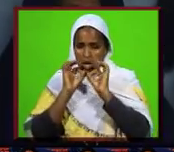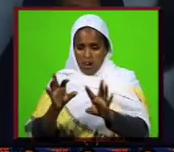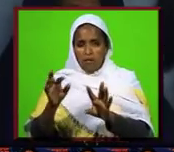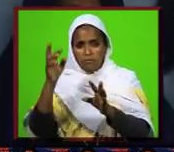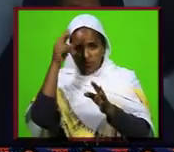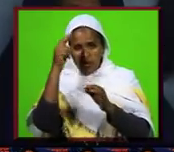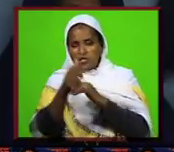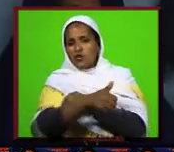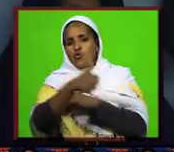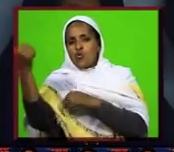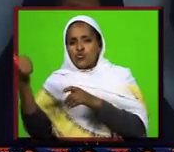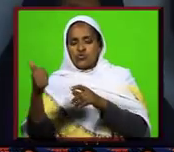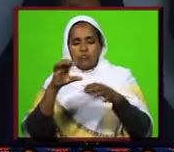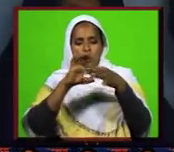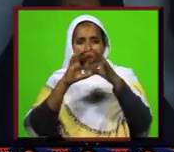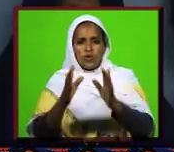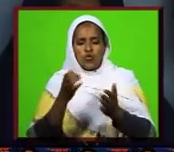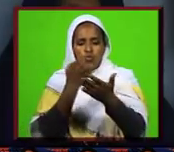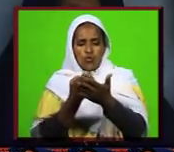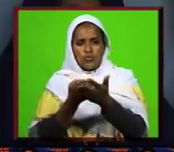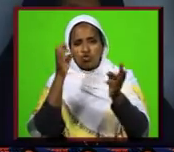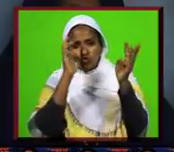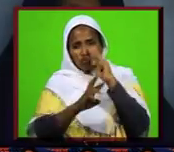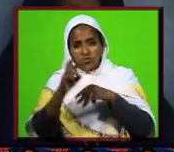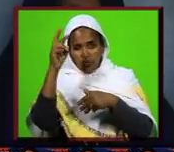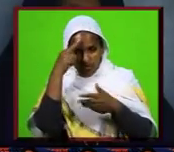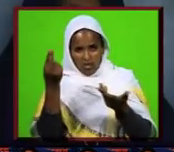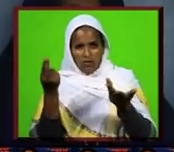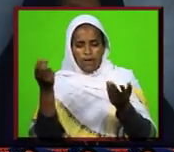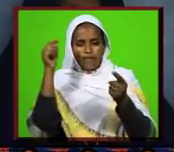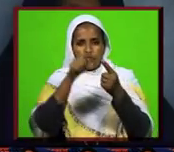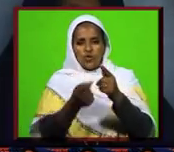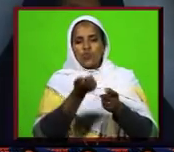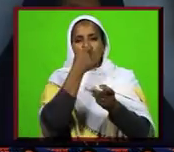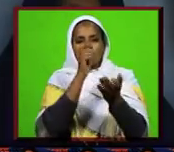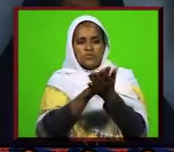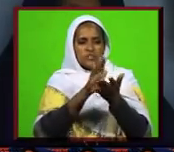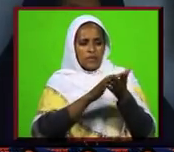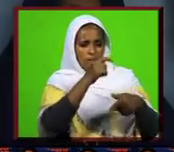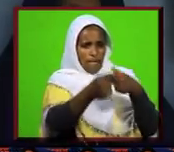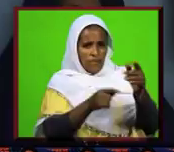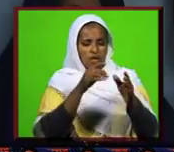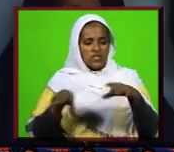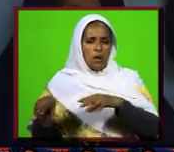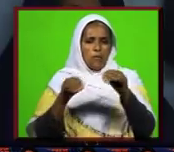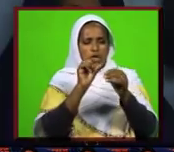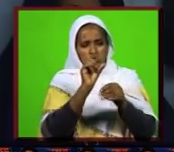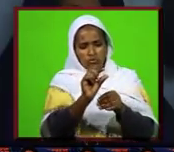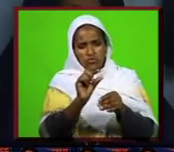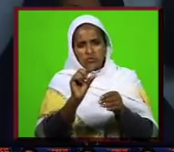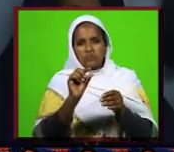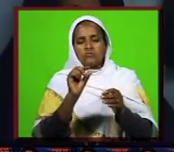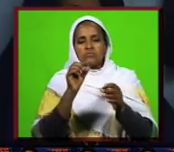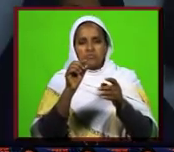ባለመኖሩና በሌሎች ማህበራዊና ኢኮኖሚያዊ ችግሮች ምክንያቶች ወደ አብነት ትምህርት ቤት የሚሄዱ ተማሪዎች ቁጥር